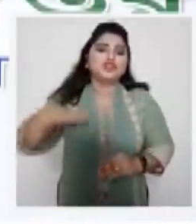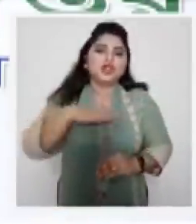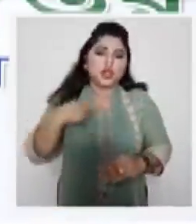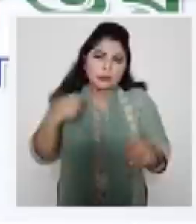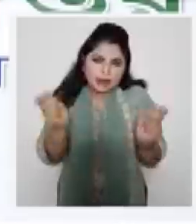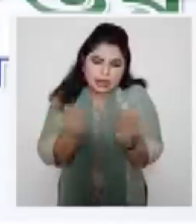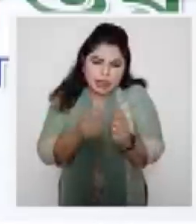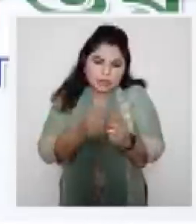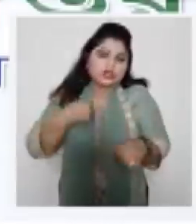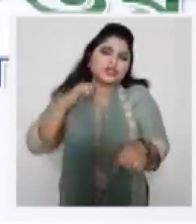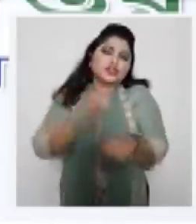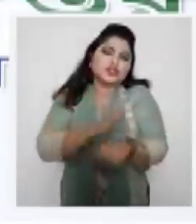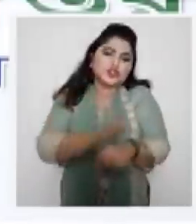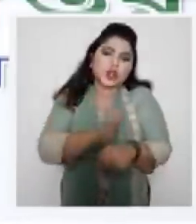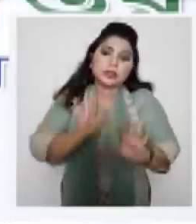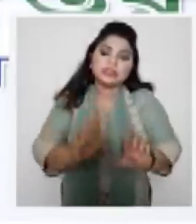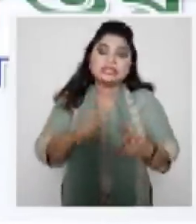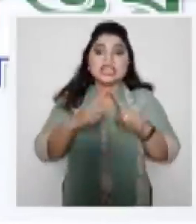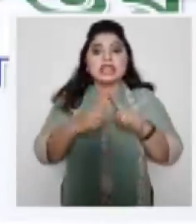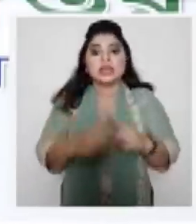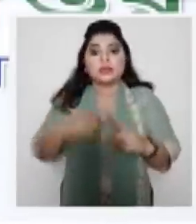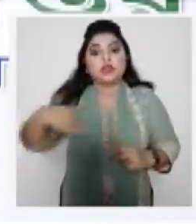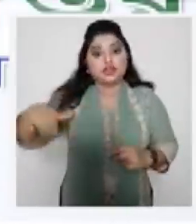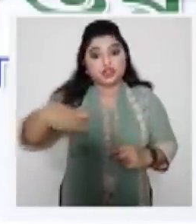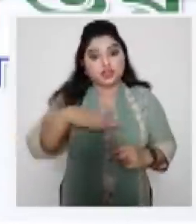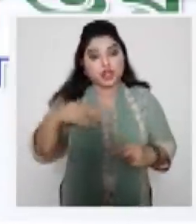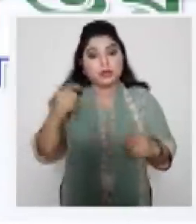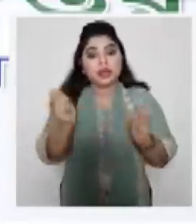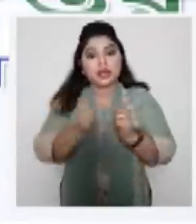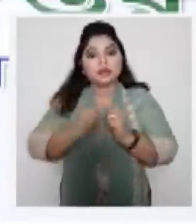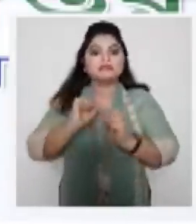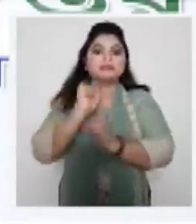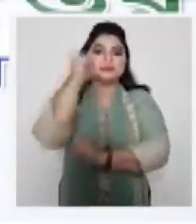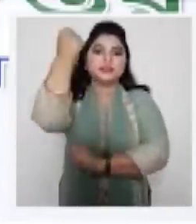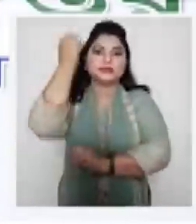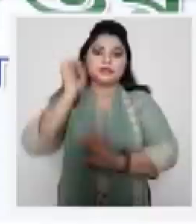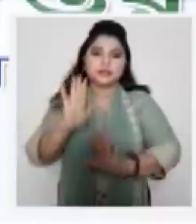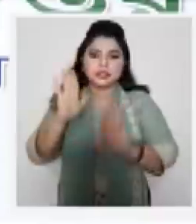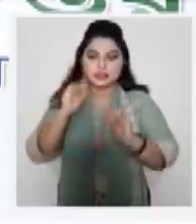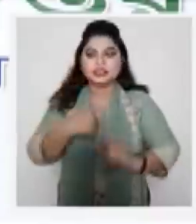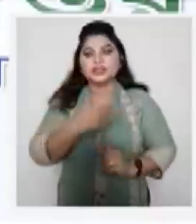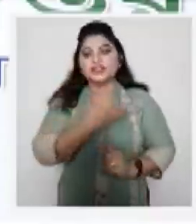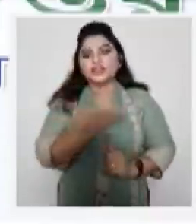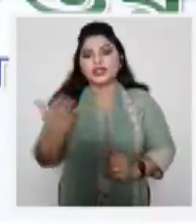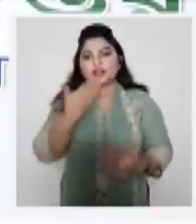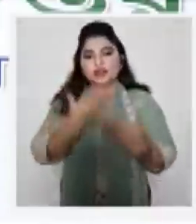যেন আমরা প্রত্যেকেই নিতে পারি। সবাই কাজ করে যাচ্ছেন, কিন্তু এই কাজ যেন আমরা সফল